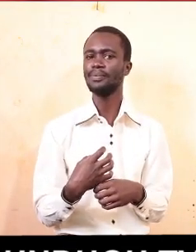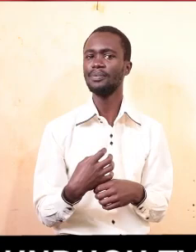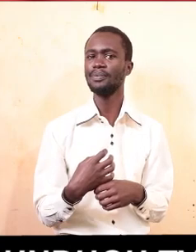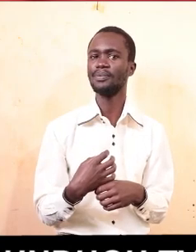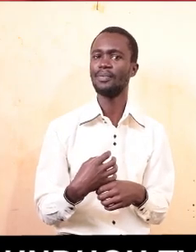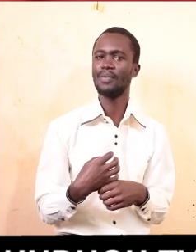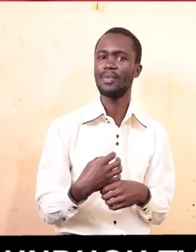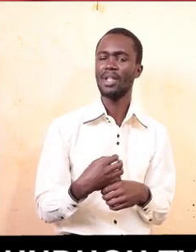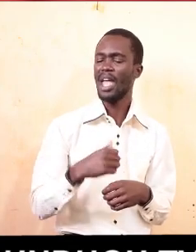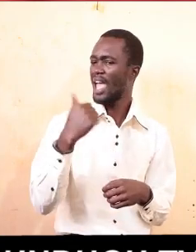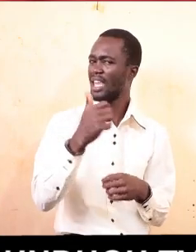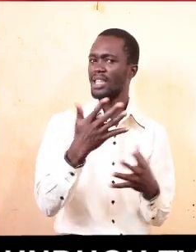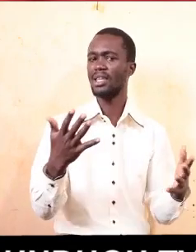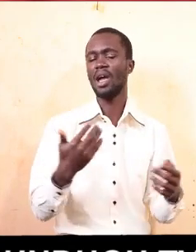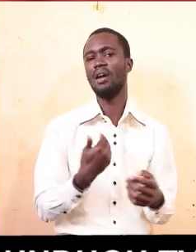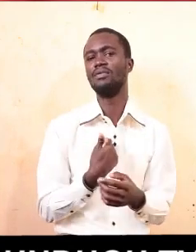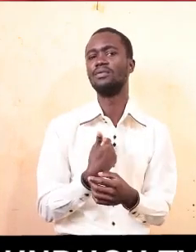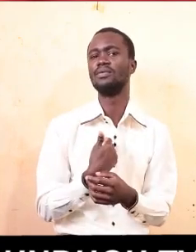ya kila uko nacho,